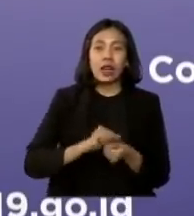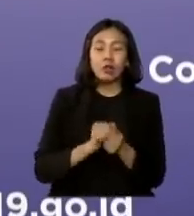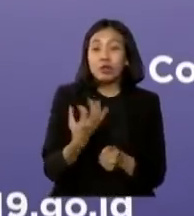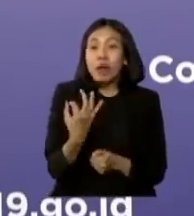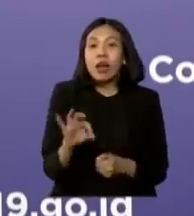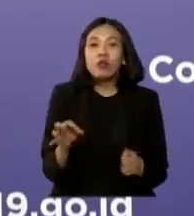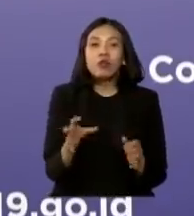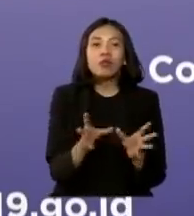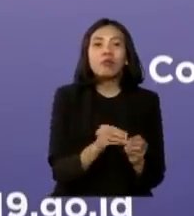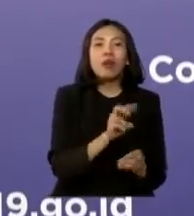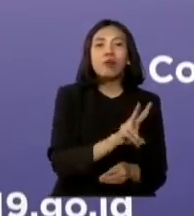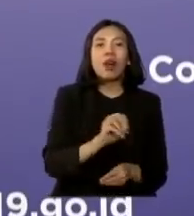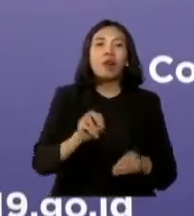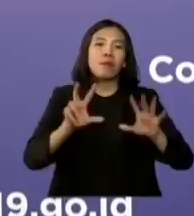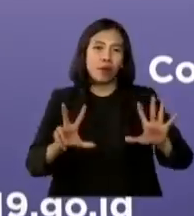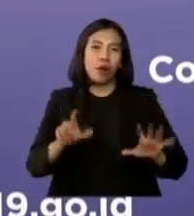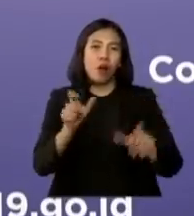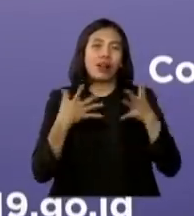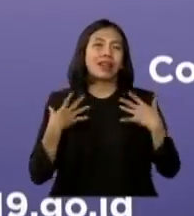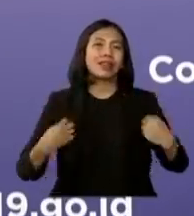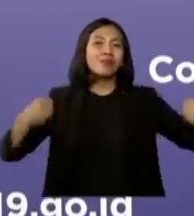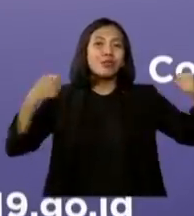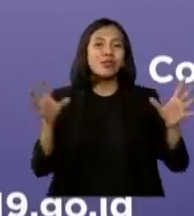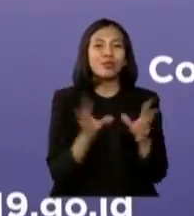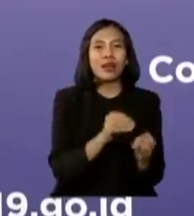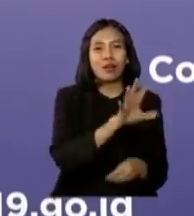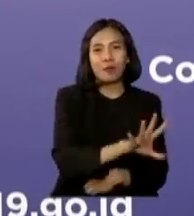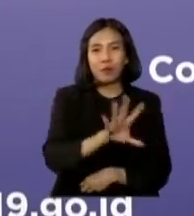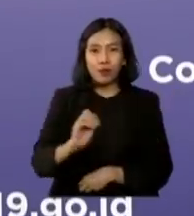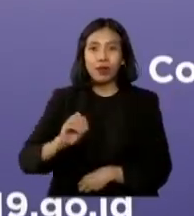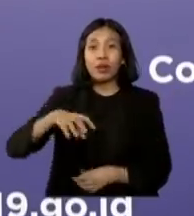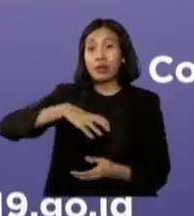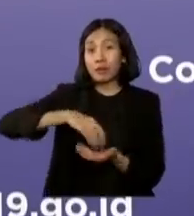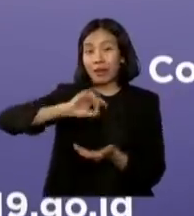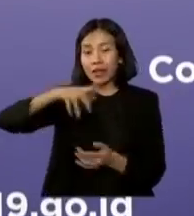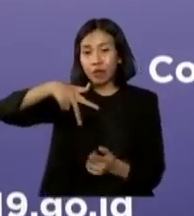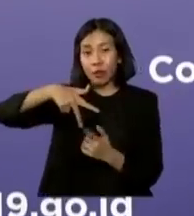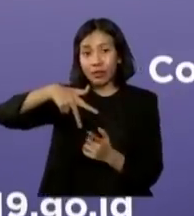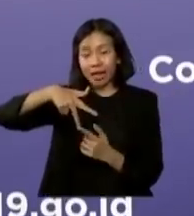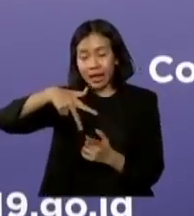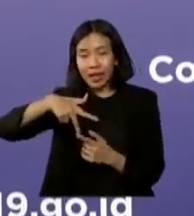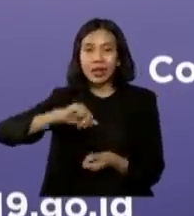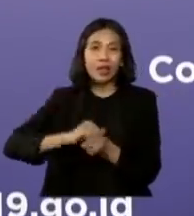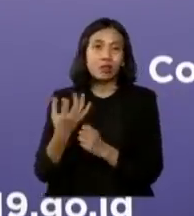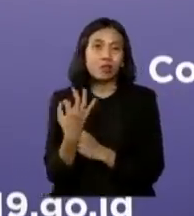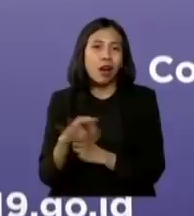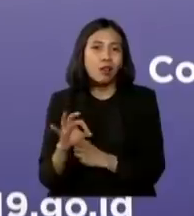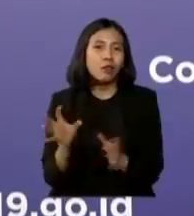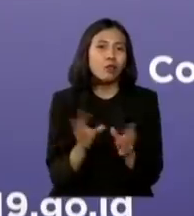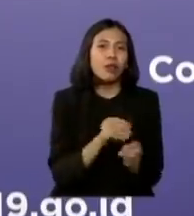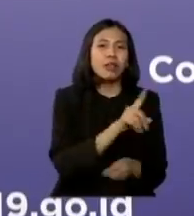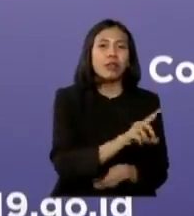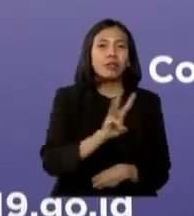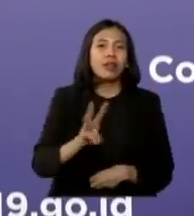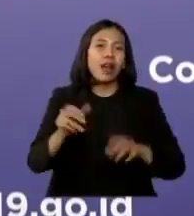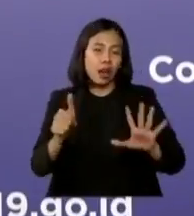orang kasus baru dan melaporkan sembuh 50 orang kemudian Sulawesi Selatan melaporkan kasus baru 136